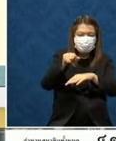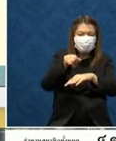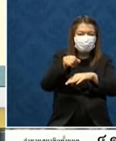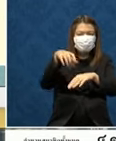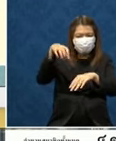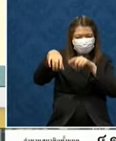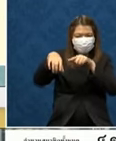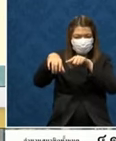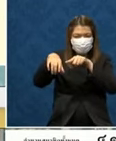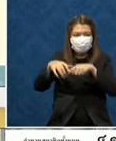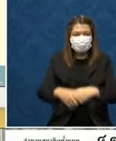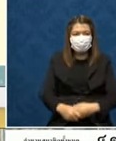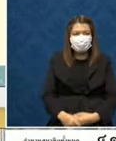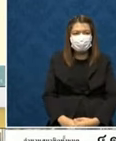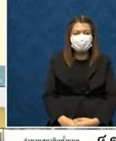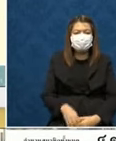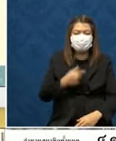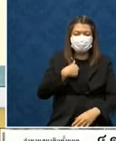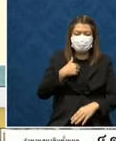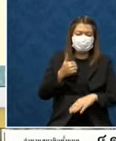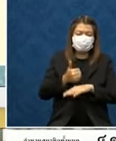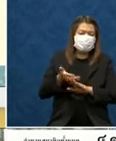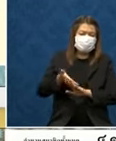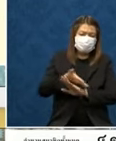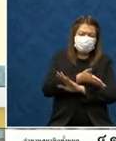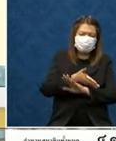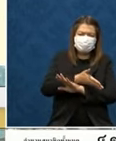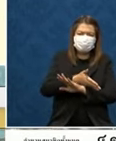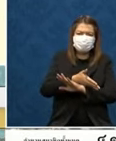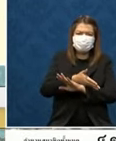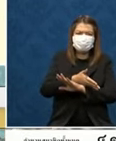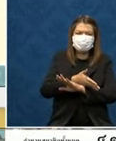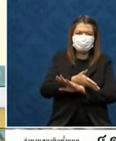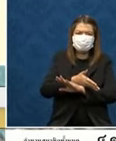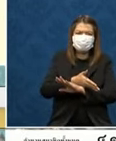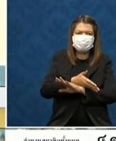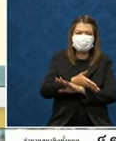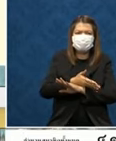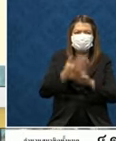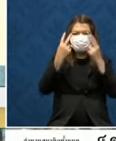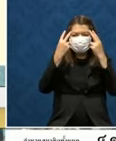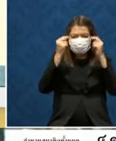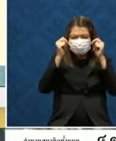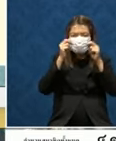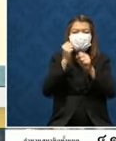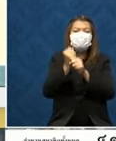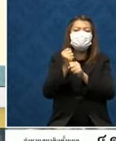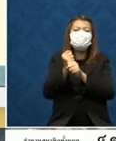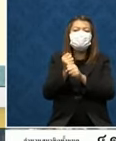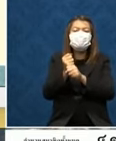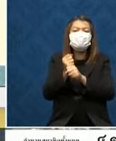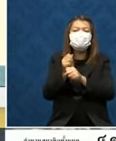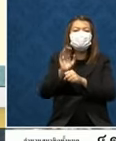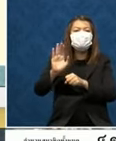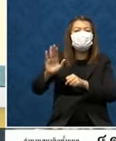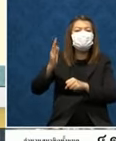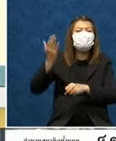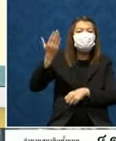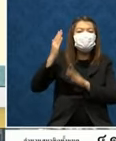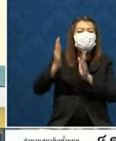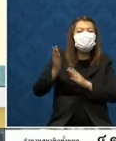อรมนก่อนผมไปเป็นนี้ผมก็ปฏิบัติการภายใต้นายกของท่านน่ะท่านที่แล้ว